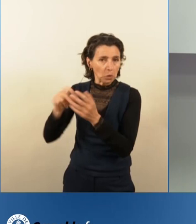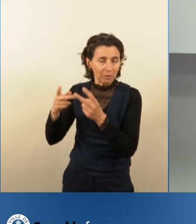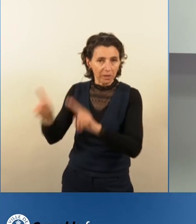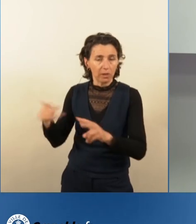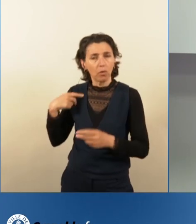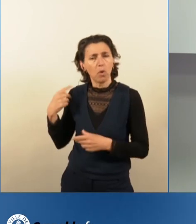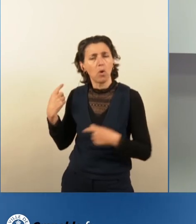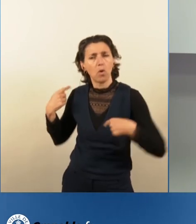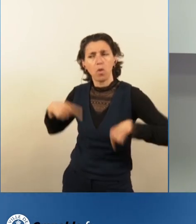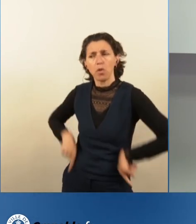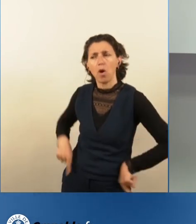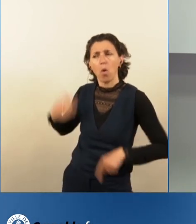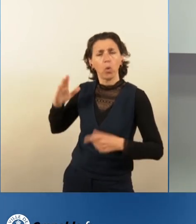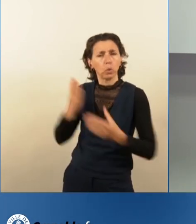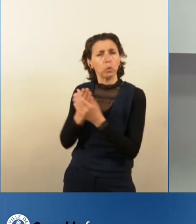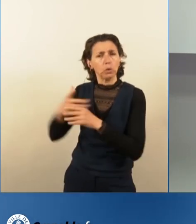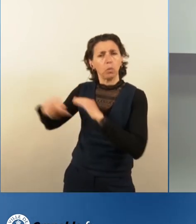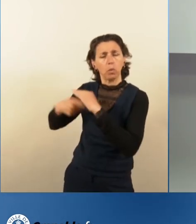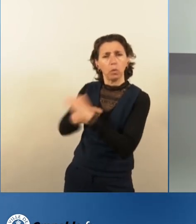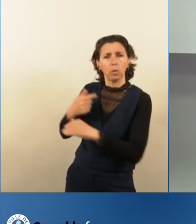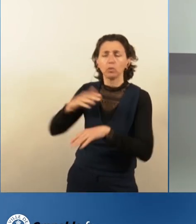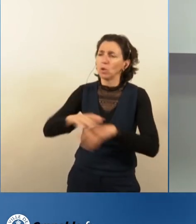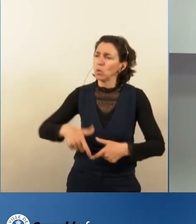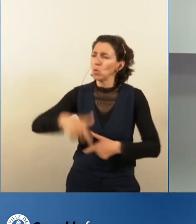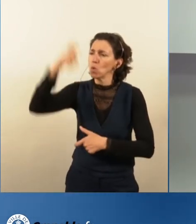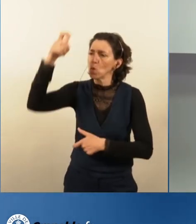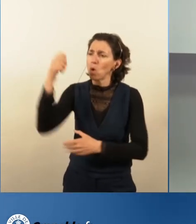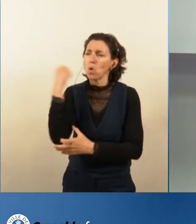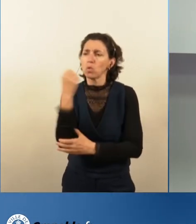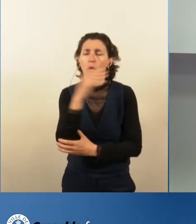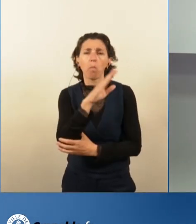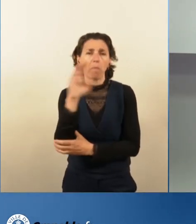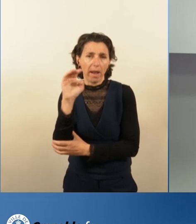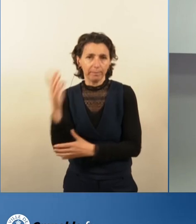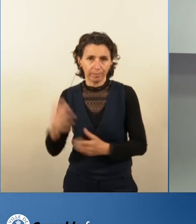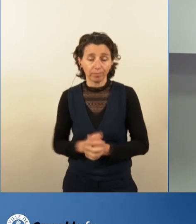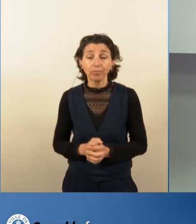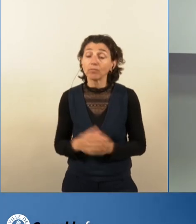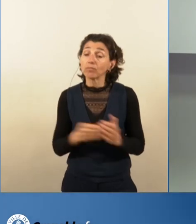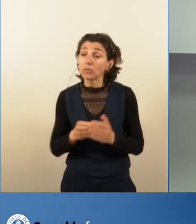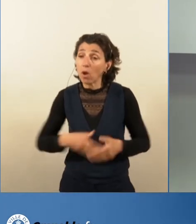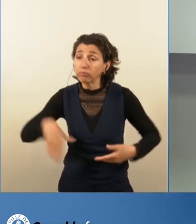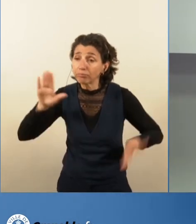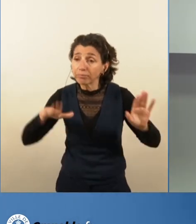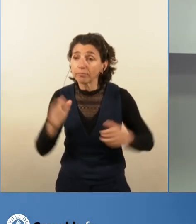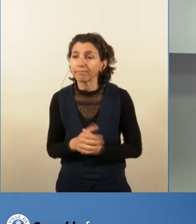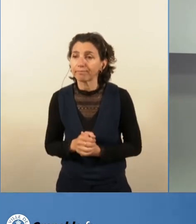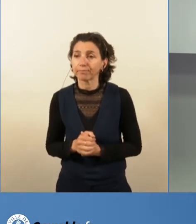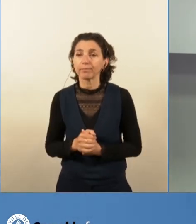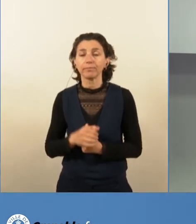Perret y a-t-il d'autres demandes d'intervention oui monsieur madame